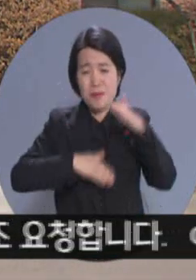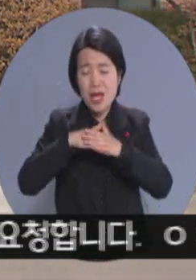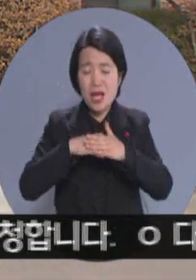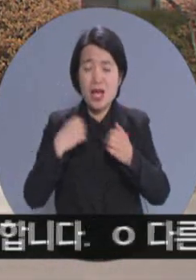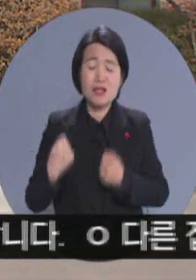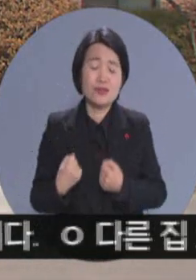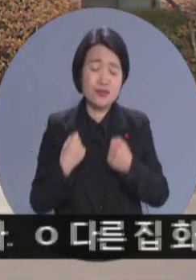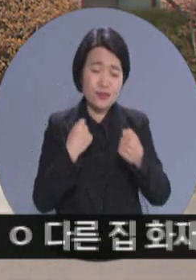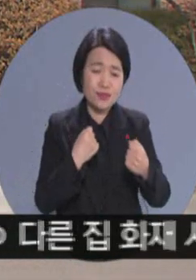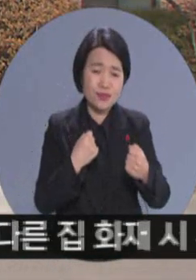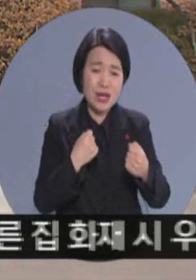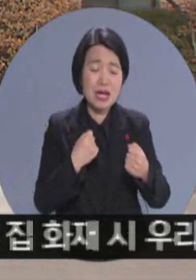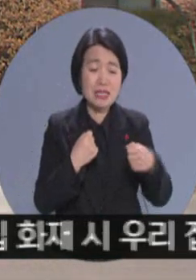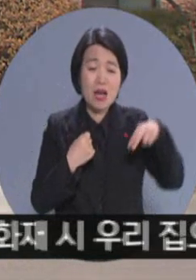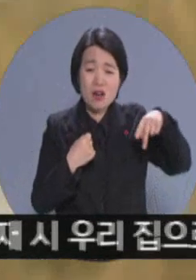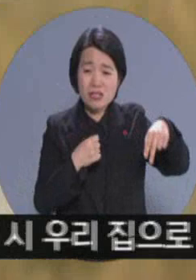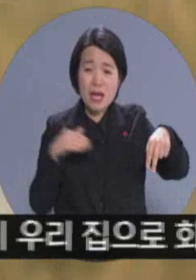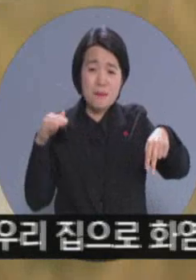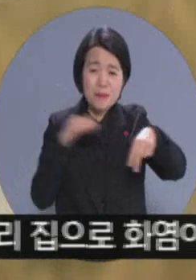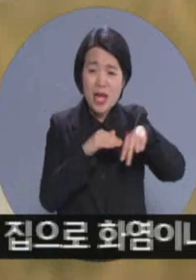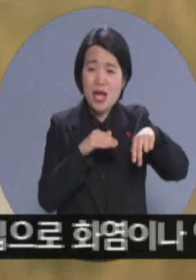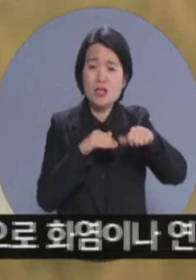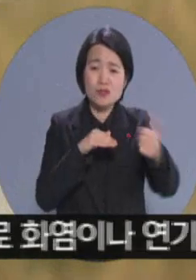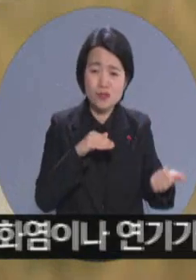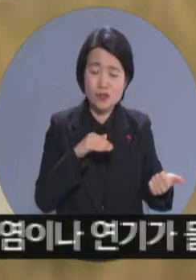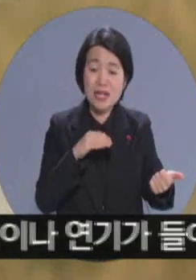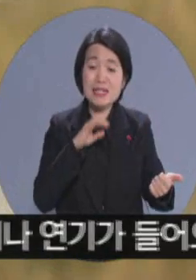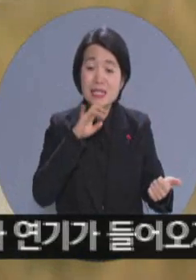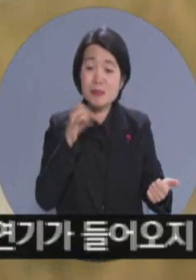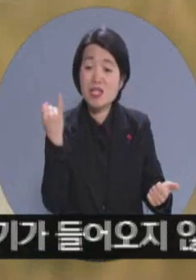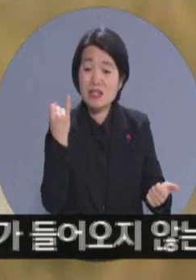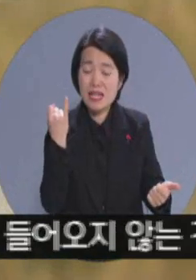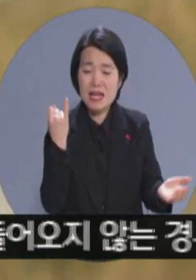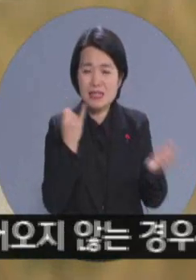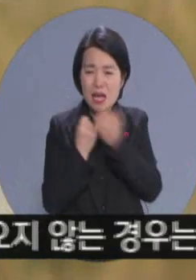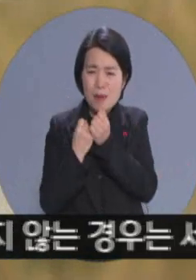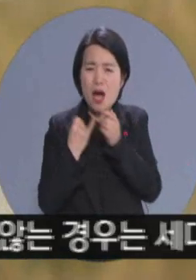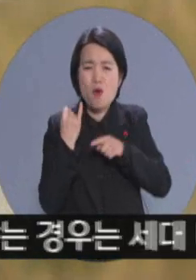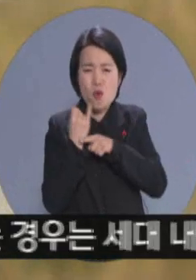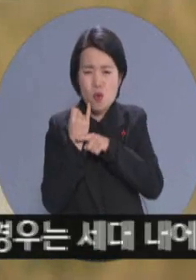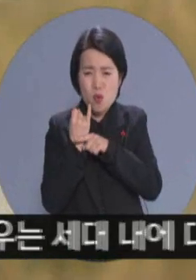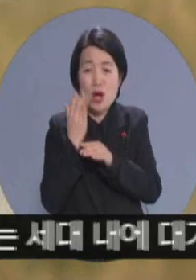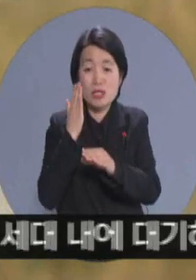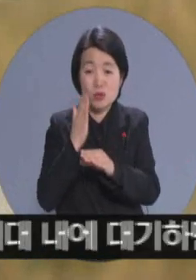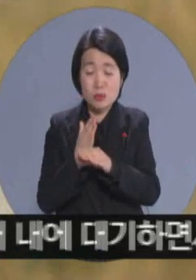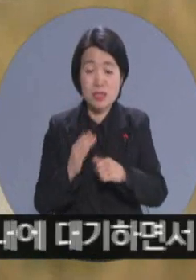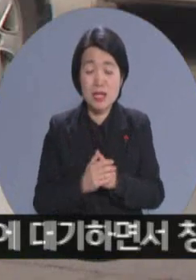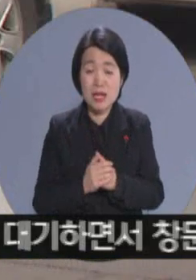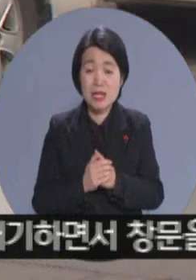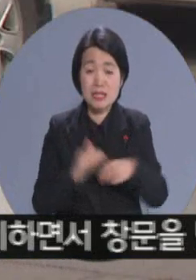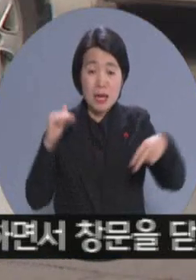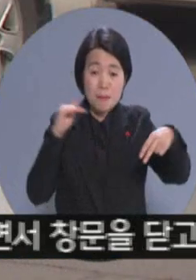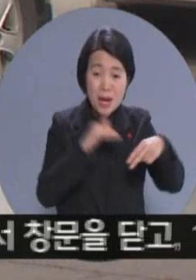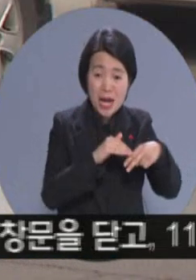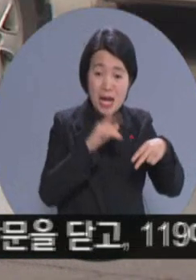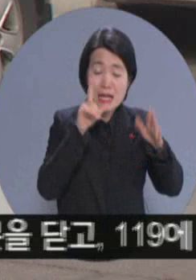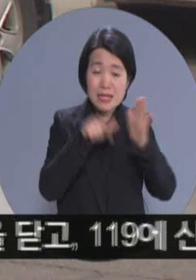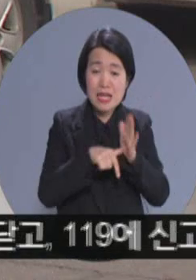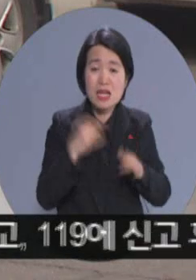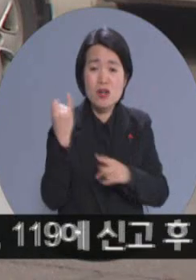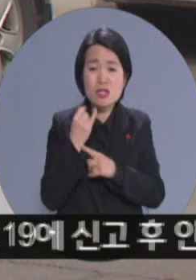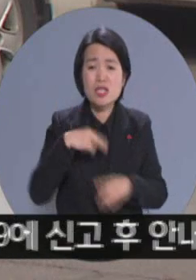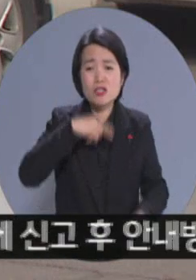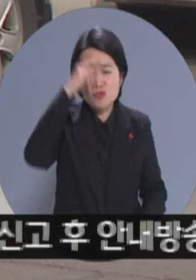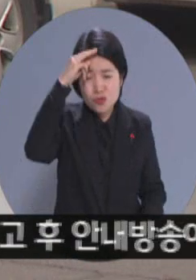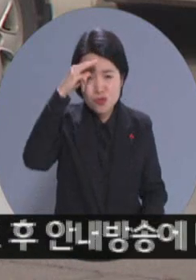보행자를 치어 숨지게 한 혐의로 40대 여성 운전자를 붙잡아 조사 하고 있습니다 사고 직후 운전자의 혈중 알코올